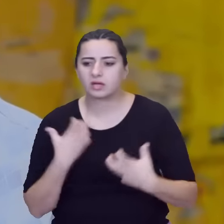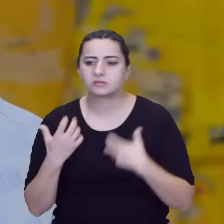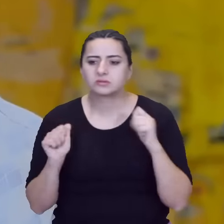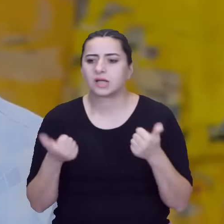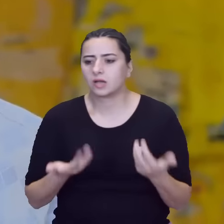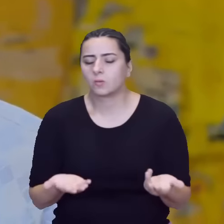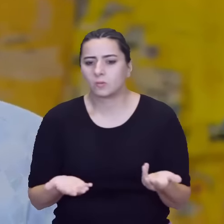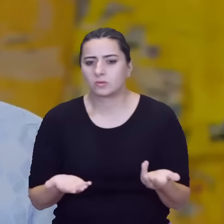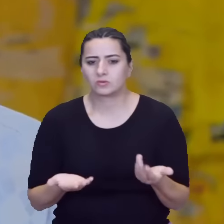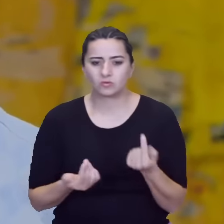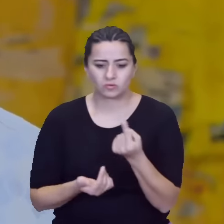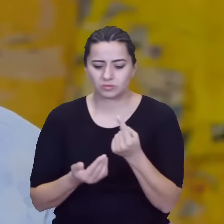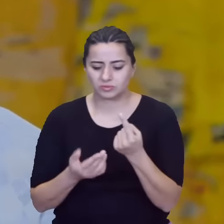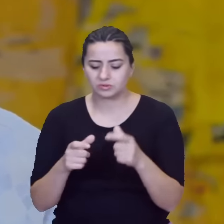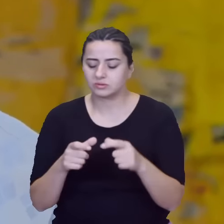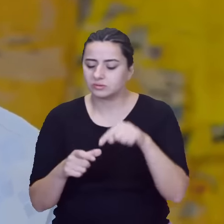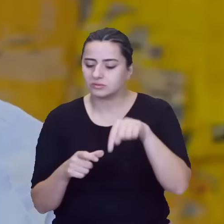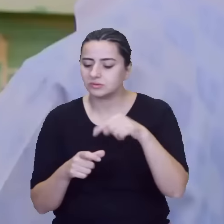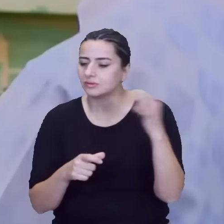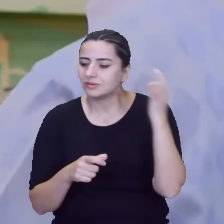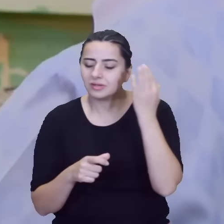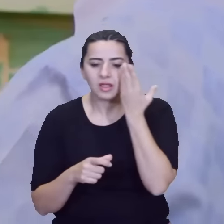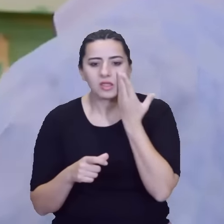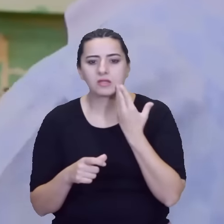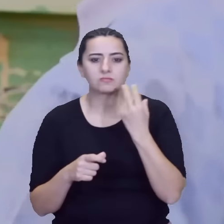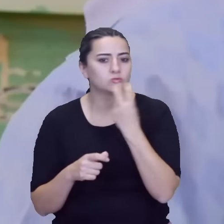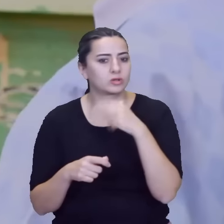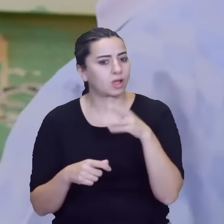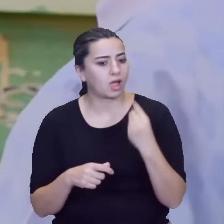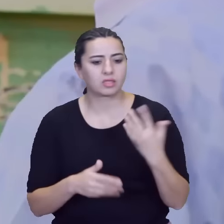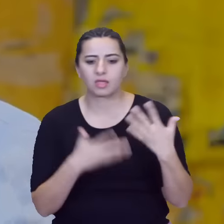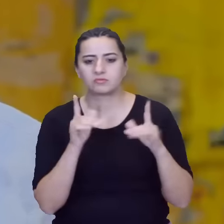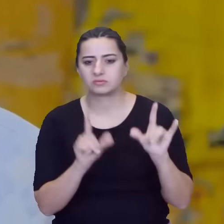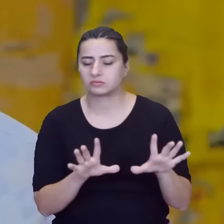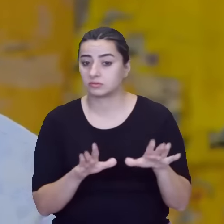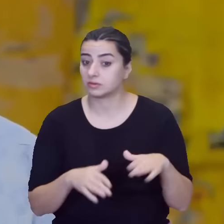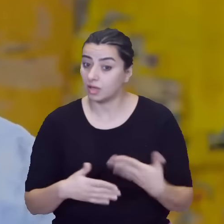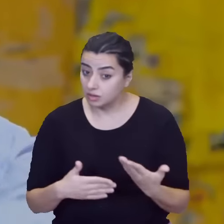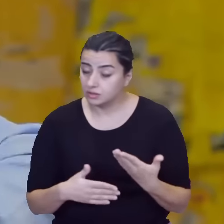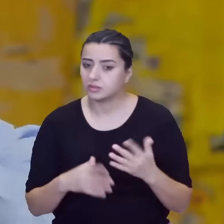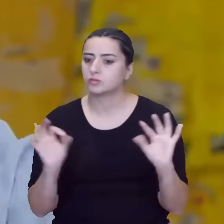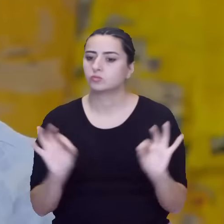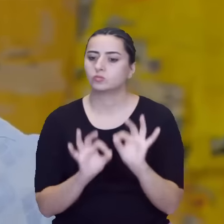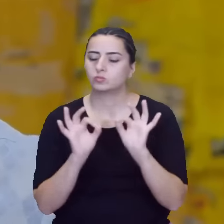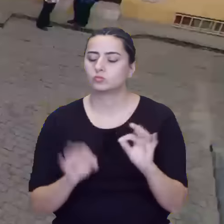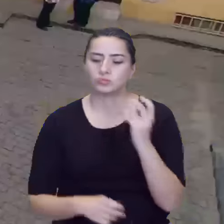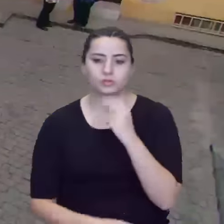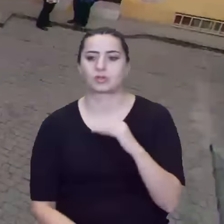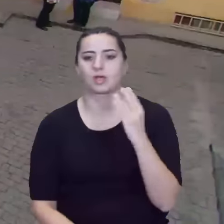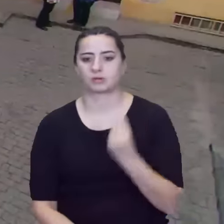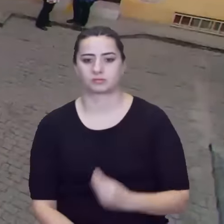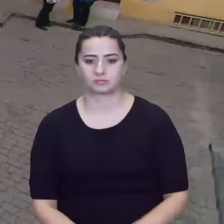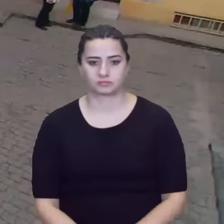yükün altına giriyorsun? Ya bu ufak kaseti koy abi, güzel televizyon izleyeceğini, müzik dinle. Hatta klasik müzik. Dilek'le